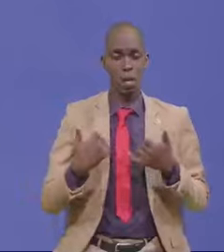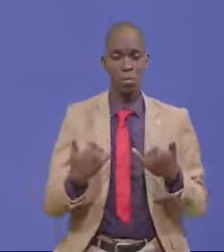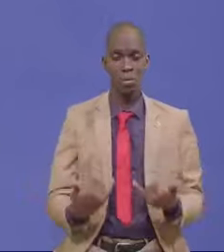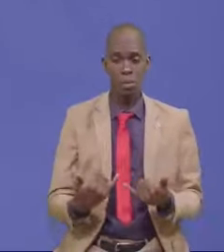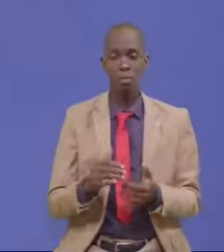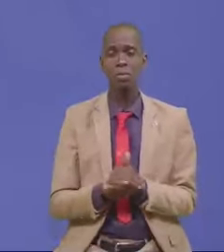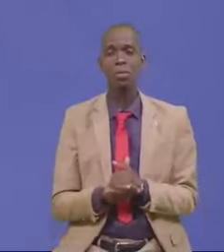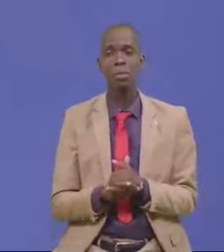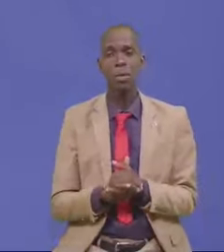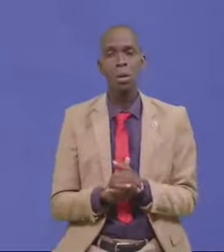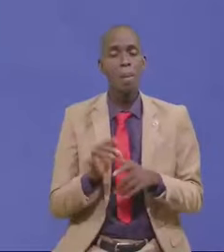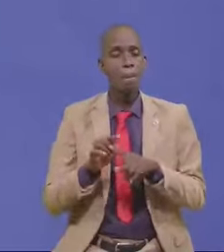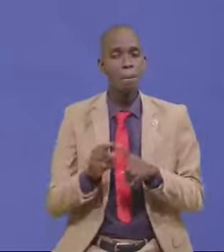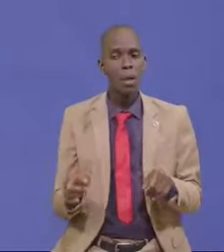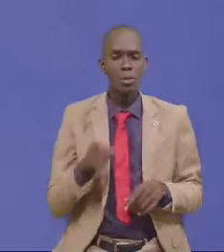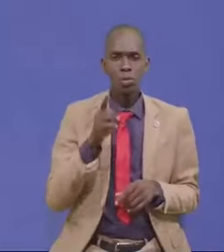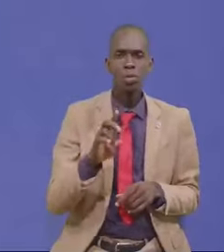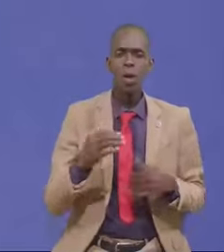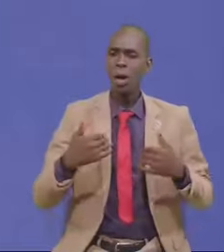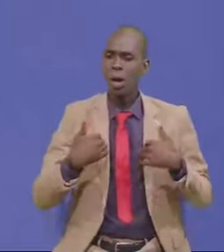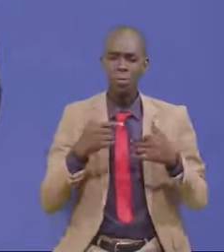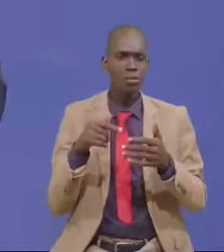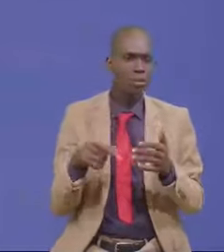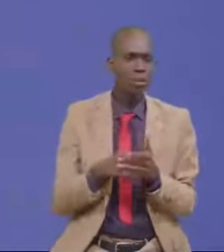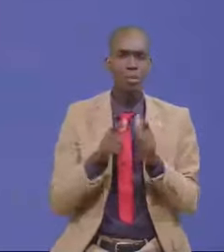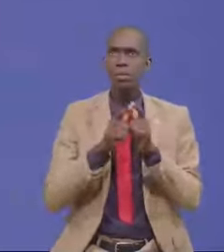Mais toi, ta détermination,